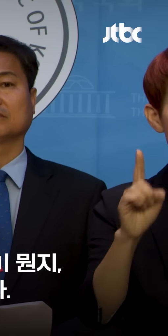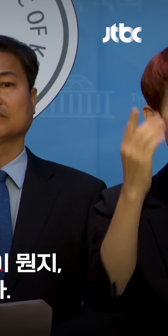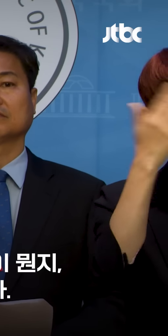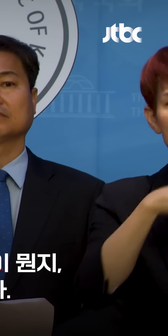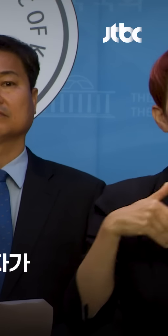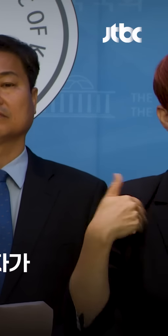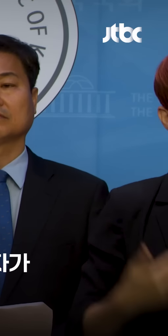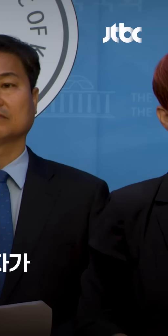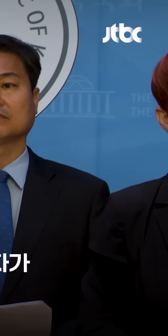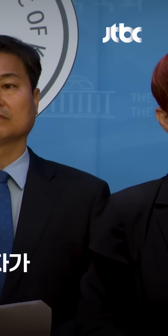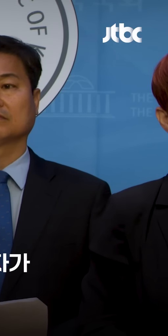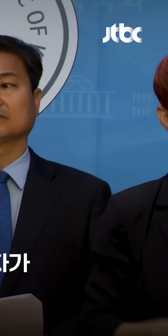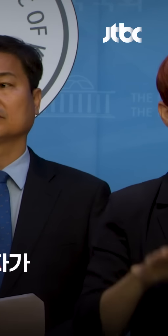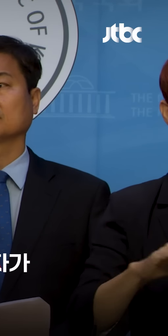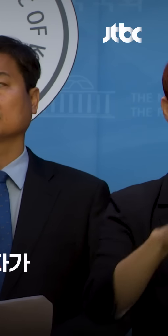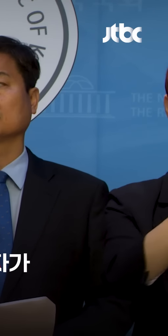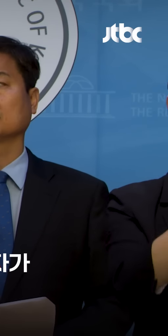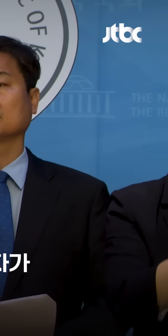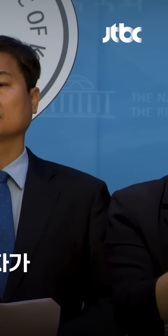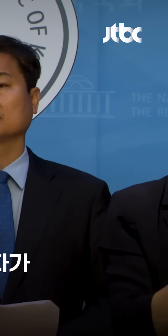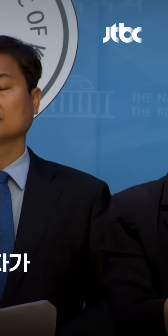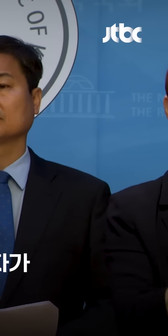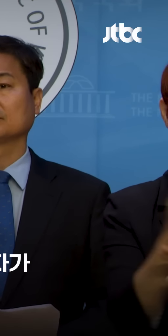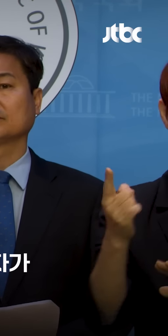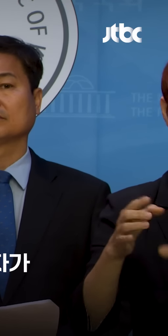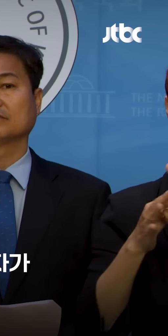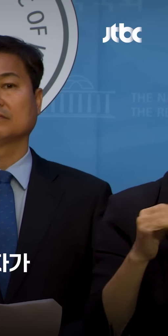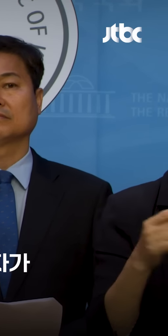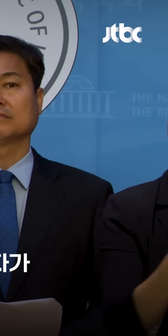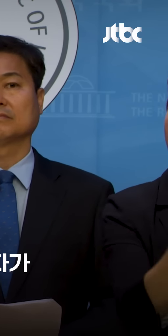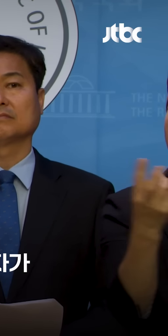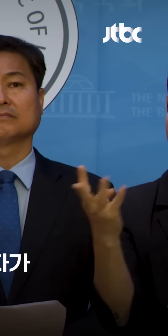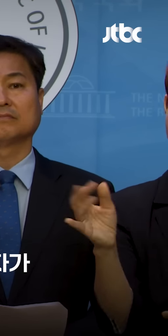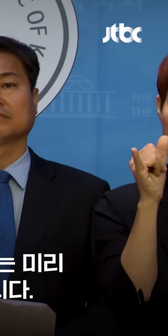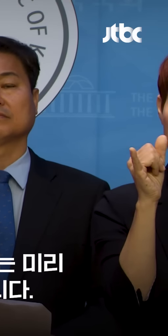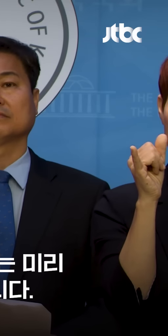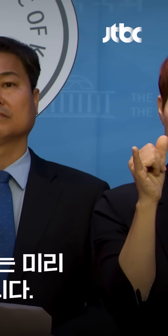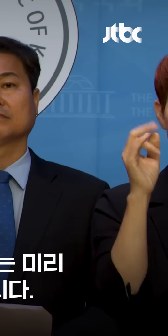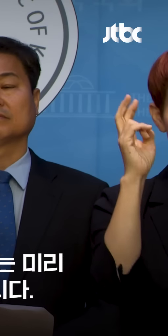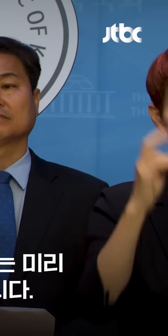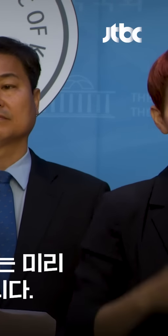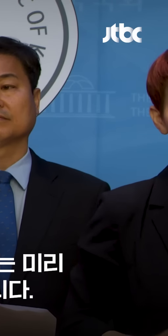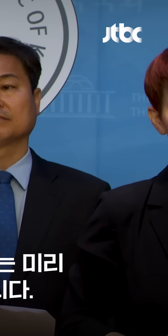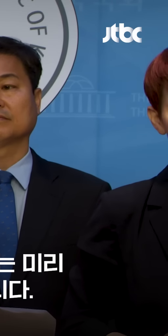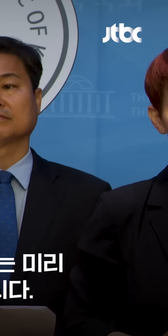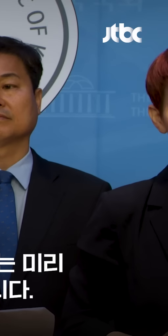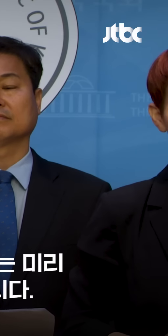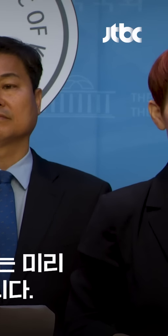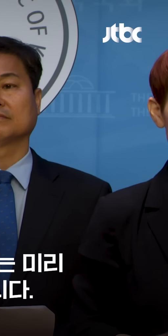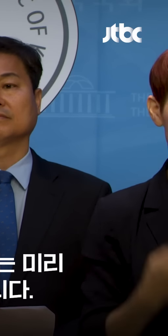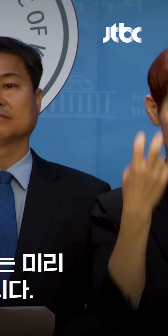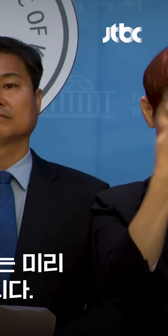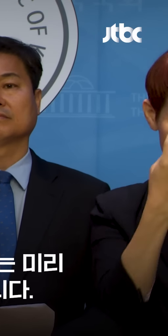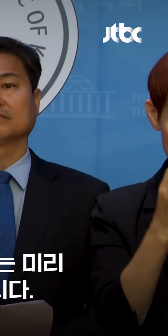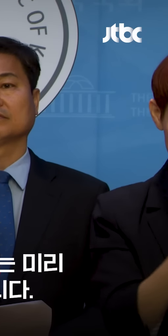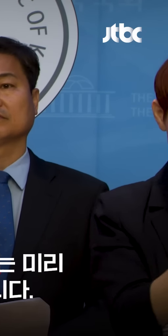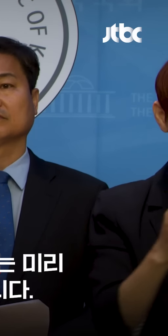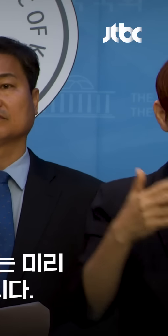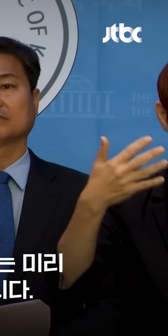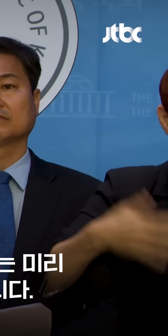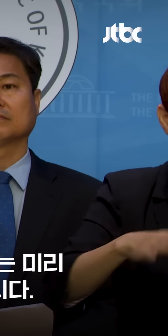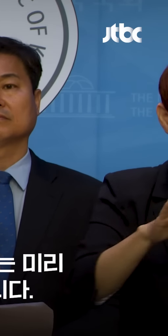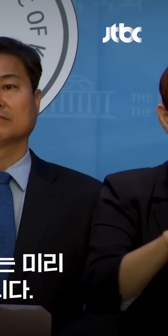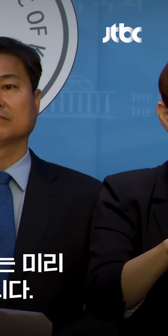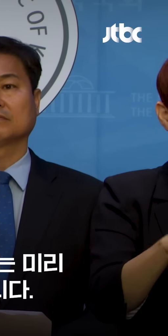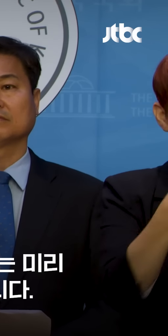모릅니다. 지금 나와 있는 사람들 외에 관여자가 더 많이 있을 수 있습니다. 이런 것들은 본격적인 수사 시작 전에는 미리